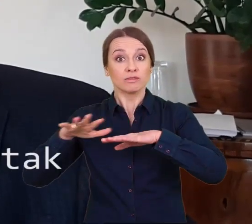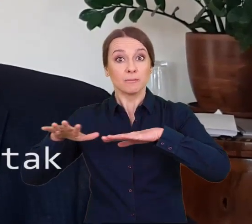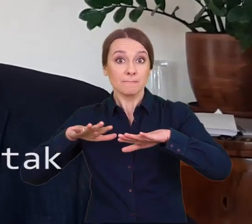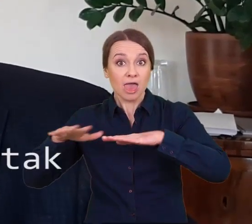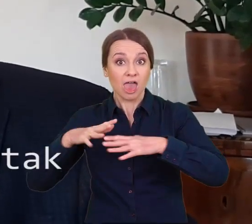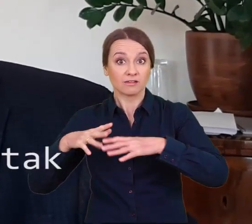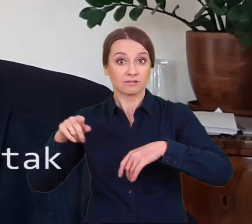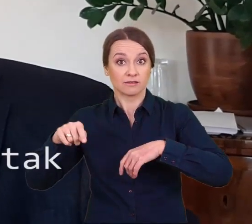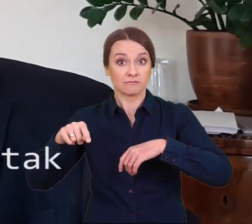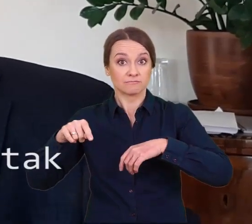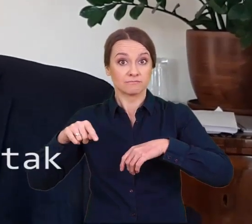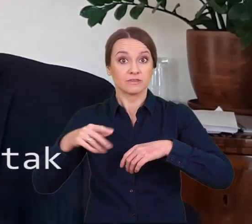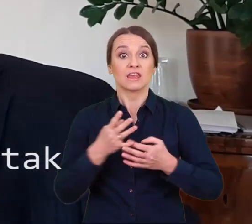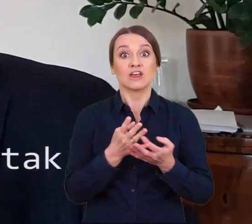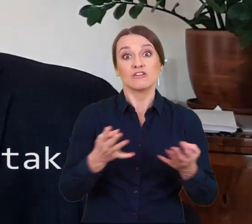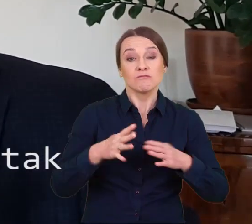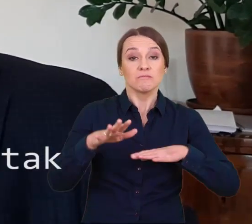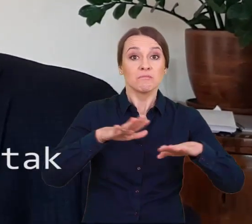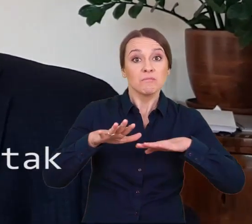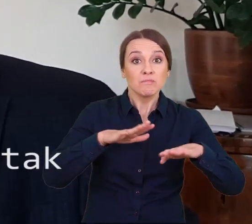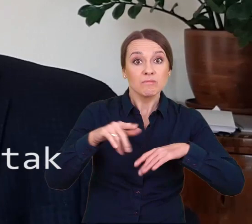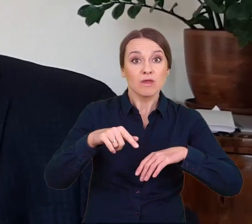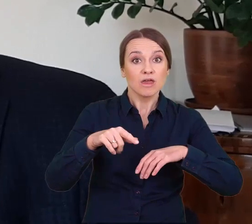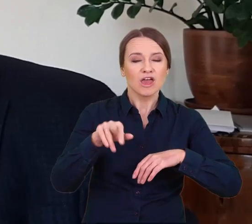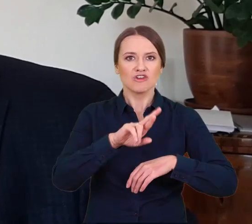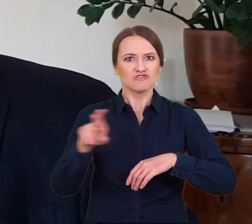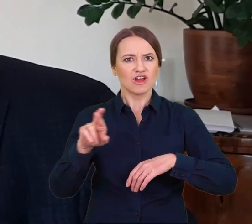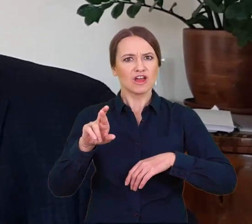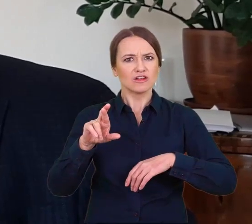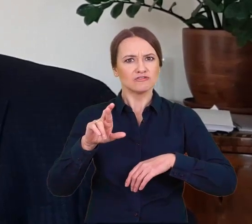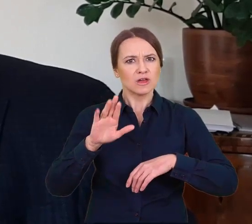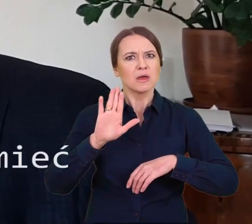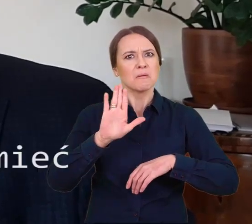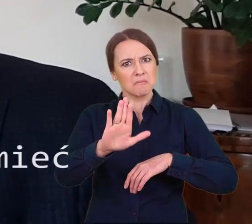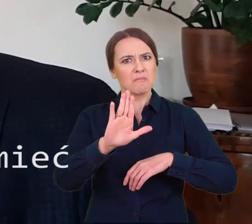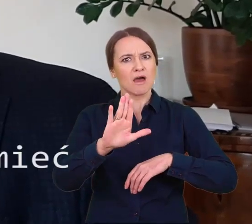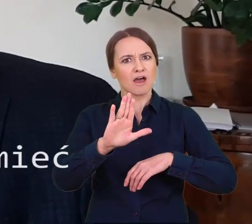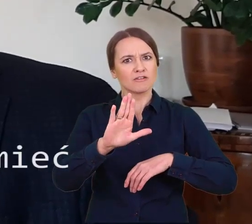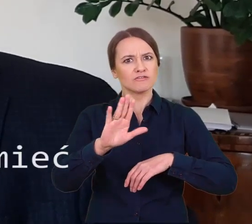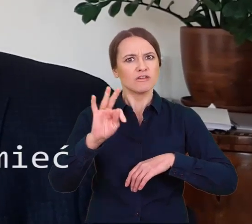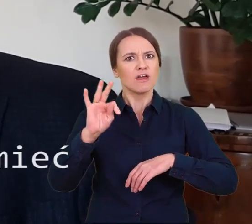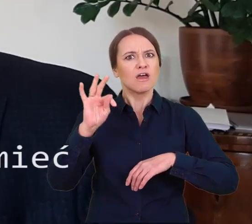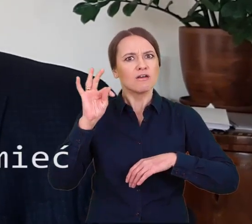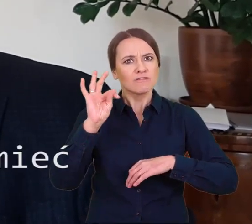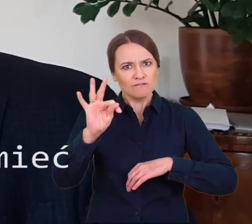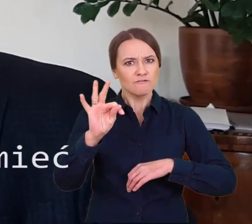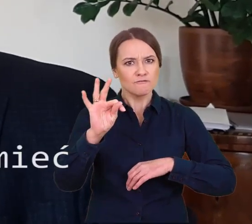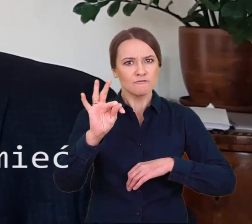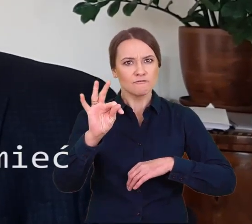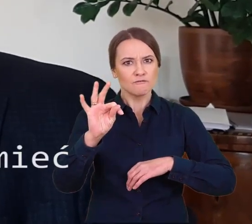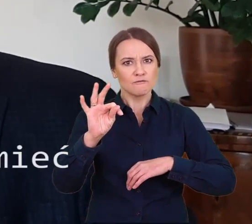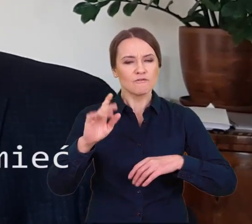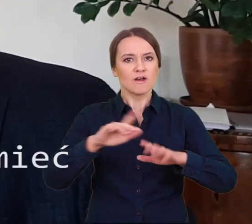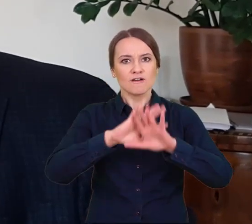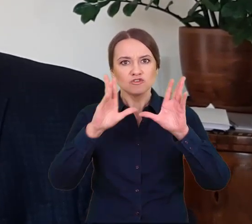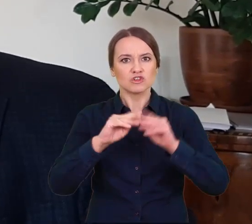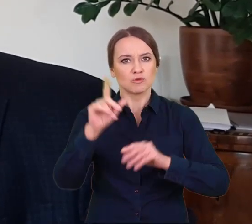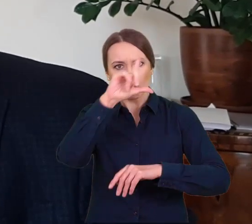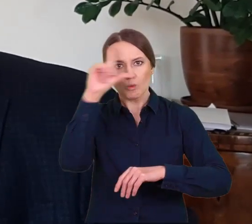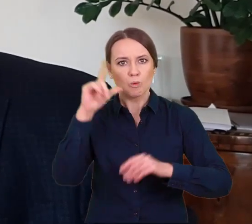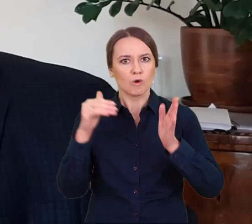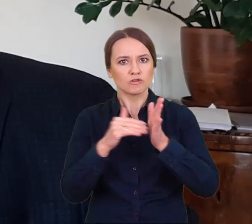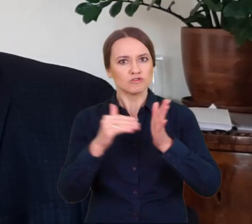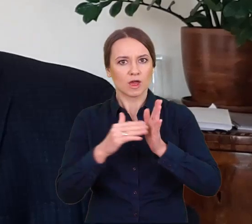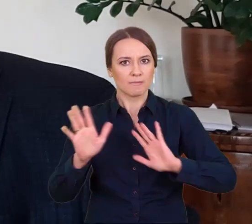z pewnością nie tak swoje własne rzeczy jako przykład ludzkiej głupoty a ja wierze dalej